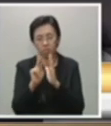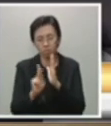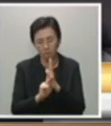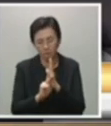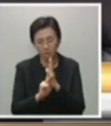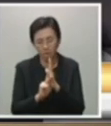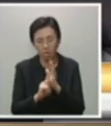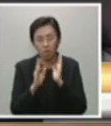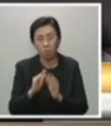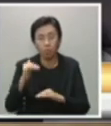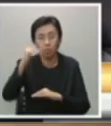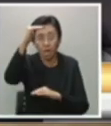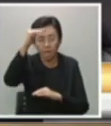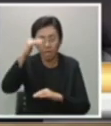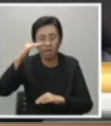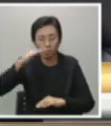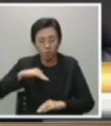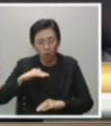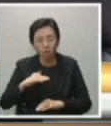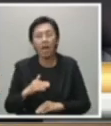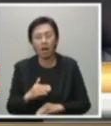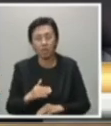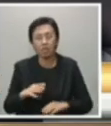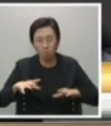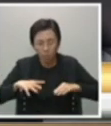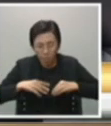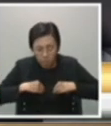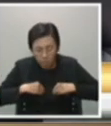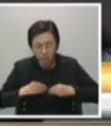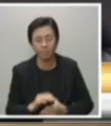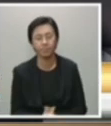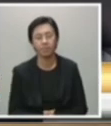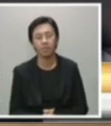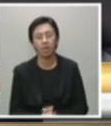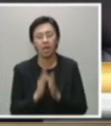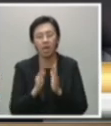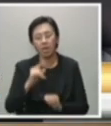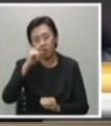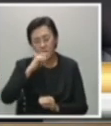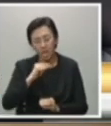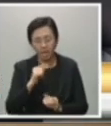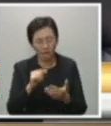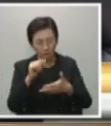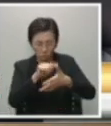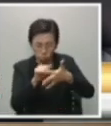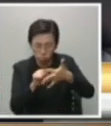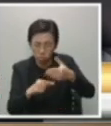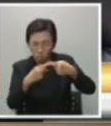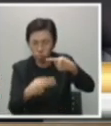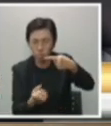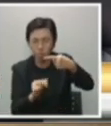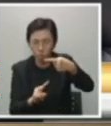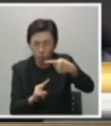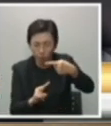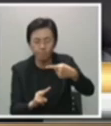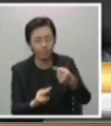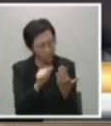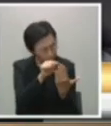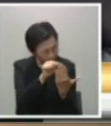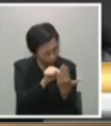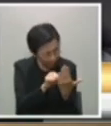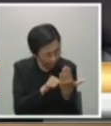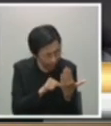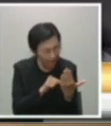อยรู้จักการเคารพผู้ใหญ่เป็นนโยบายที่เขียนให้คนไทยได้เป็นแนวทางในการปฏิบัติ